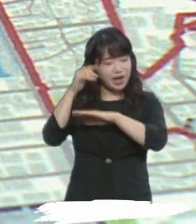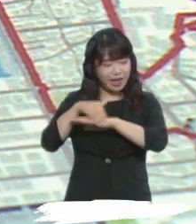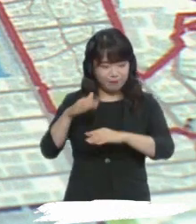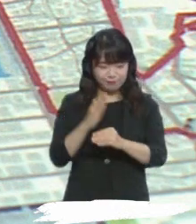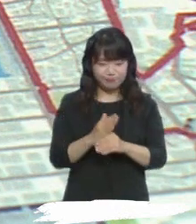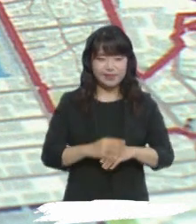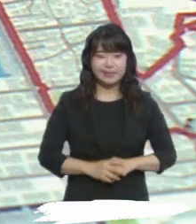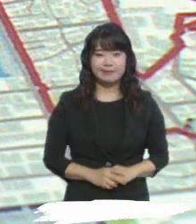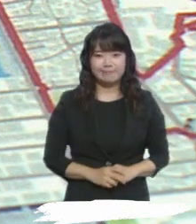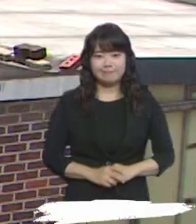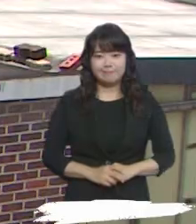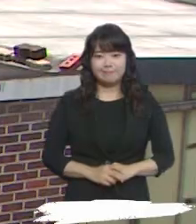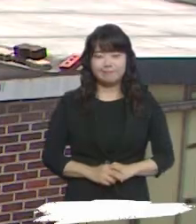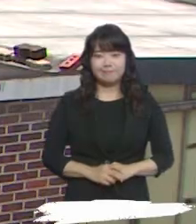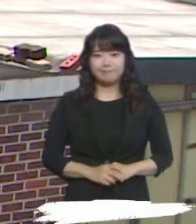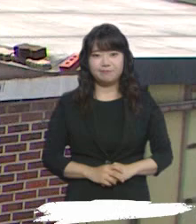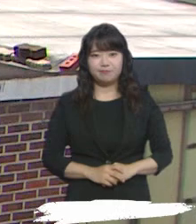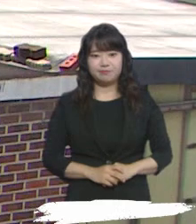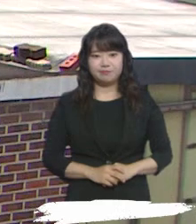기자입니다.